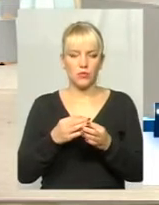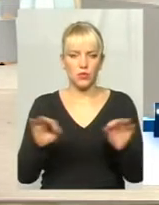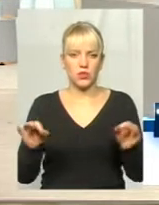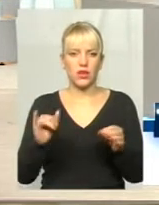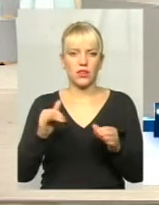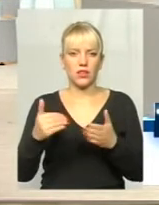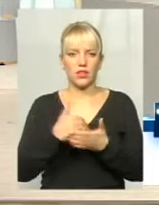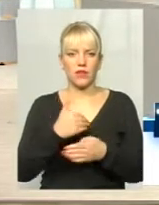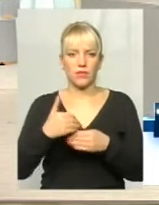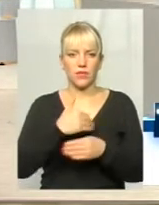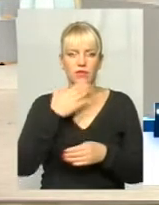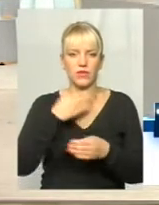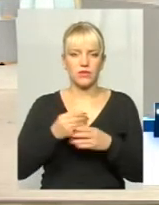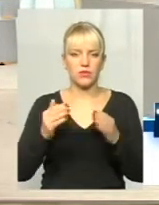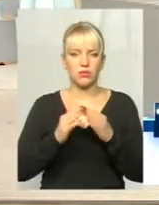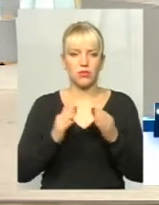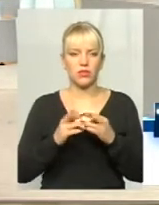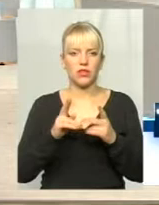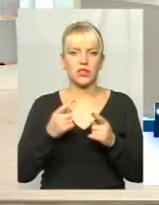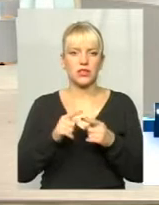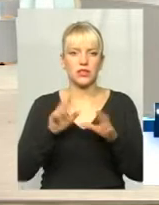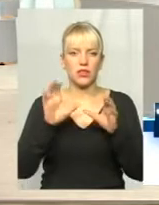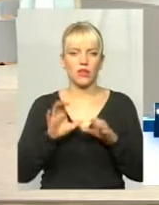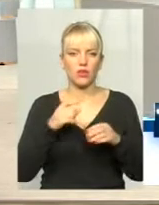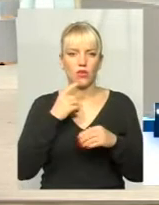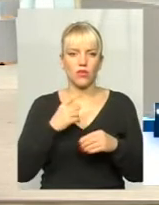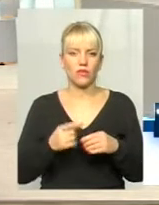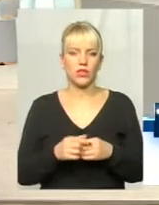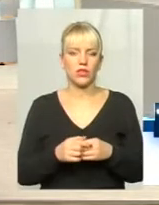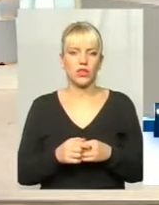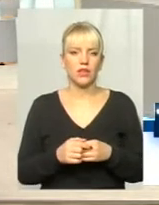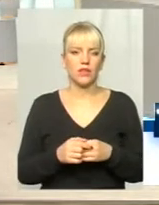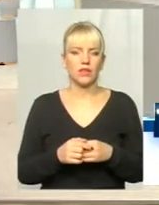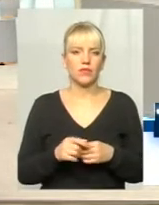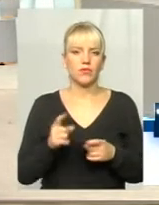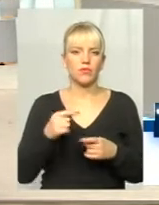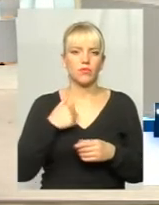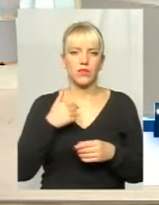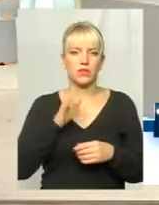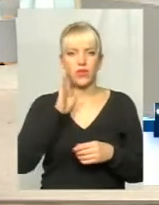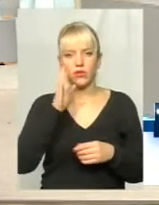взагалі узгоджує? Ці збродіння. В неділю вранці приходить, мені буде сім'ю, що ви